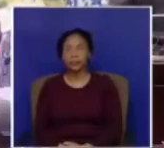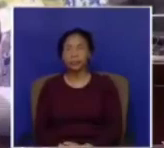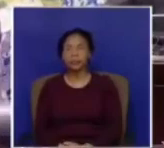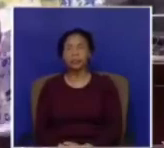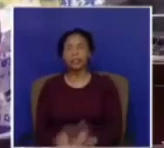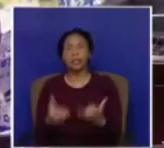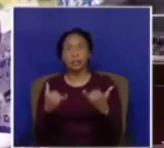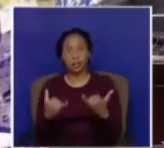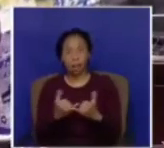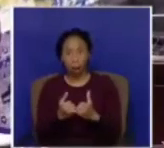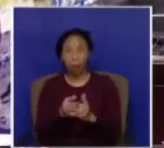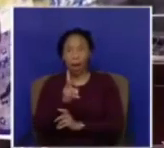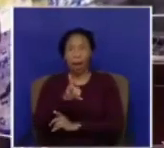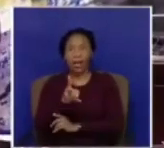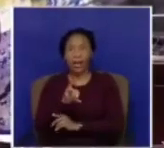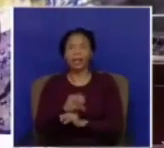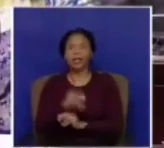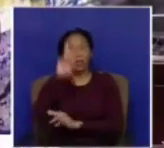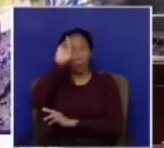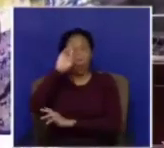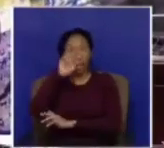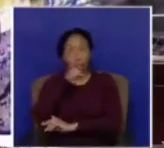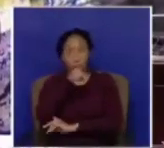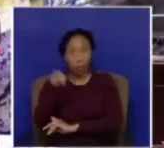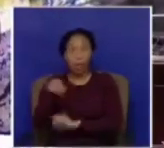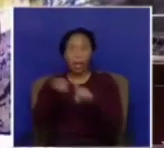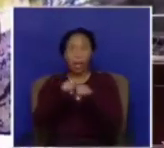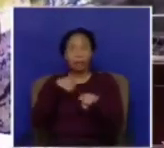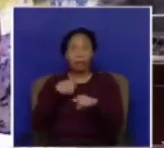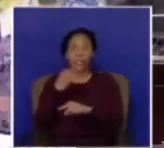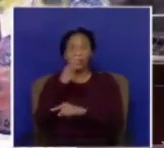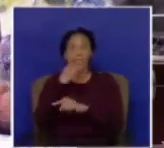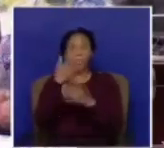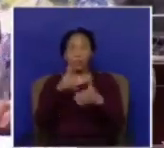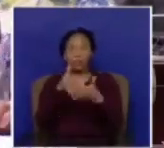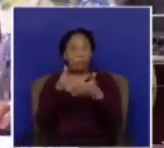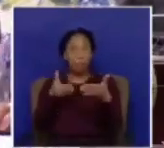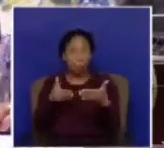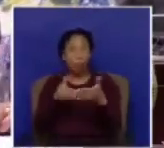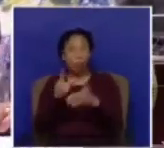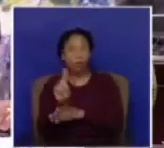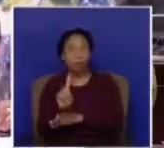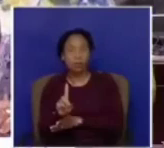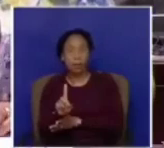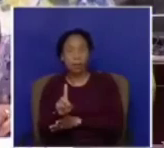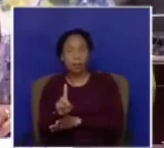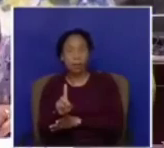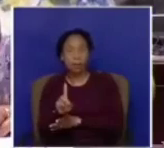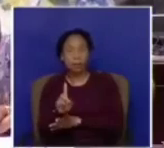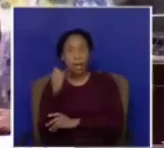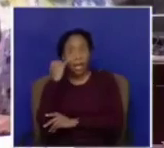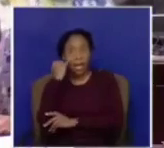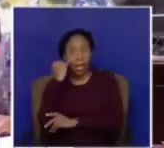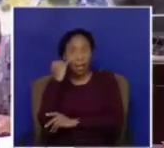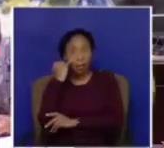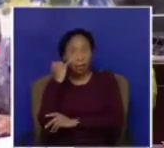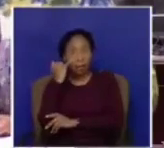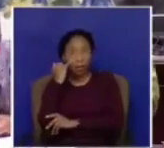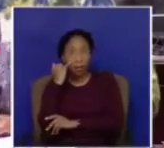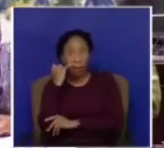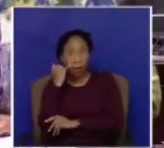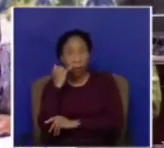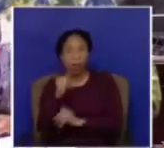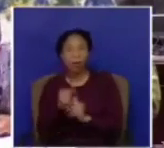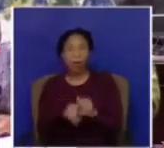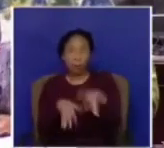nyaloke ngidawuphinze nginikhumbude ukuthi njoba bengishile ekucaleni ukuthi uma kukhona la mapheshana